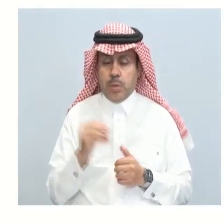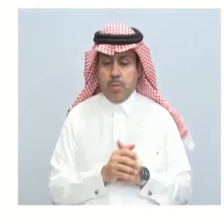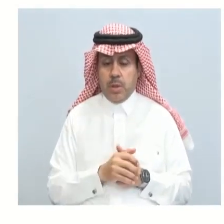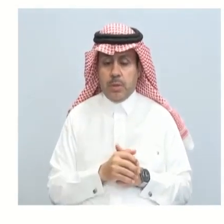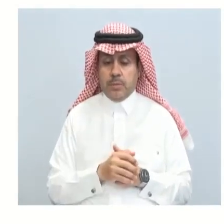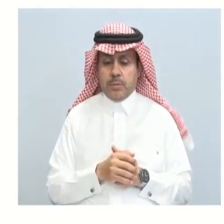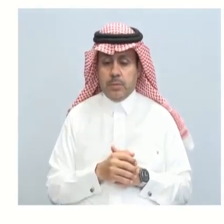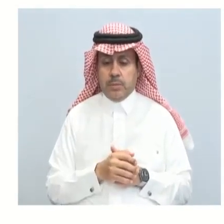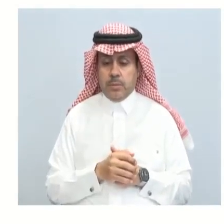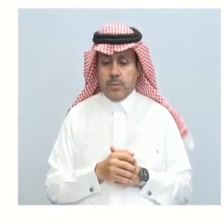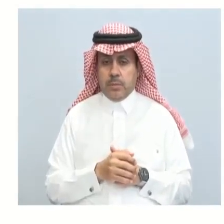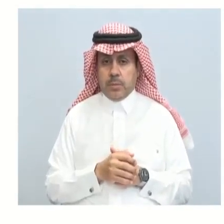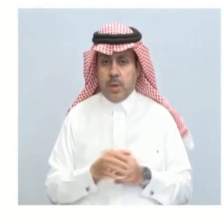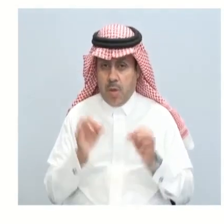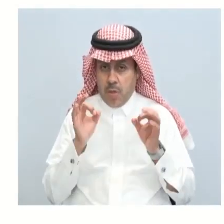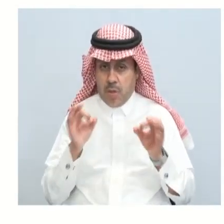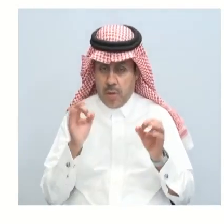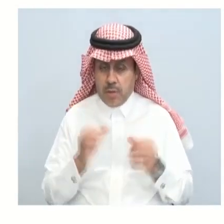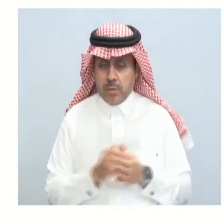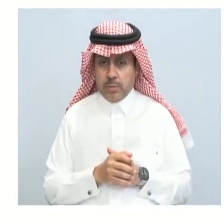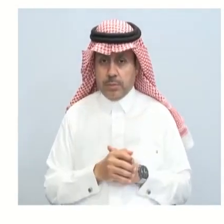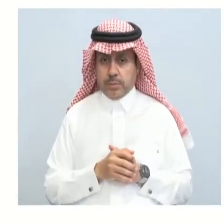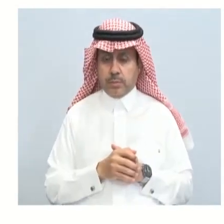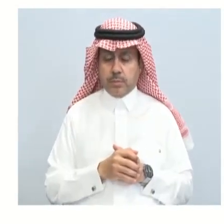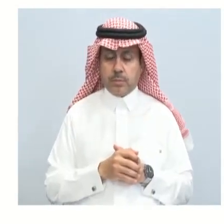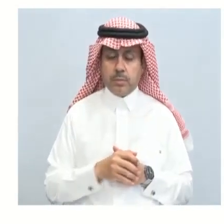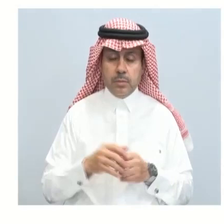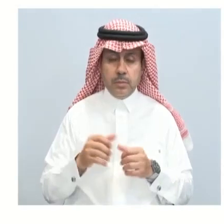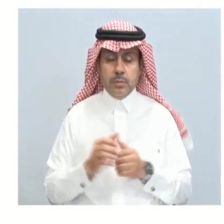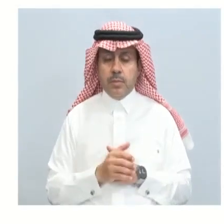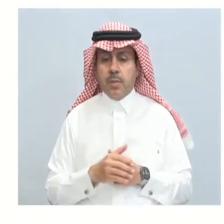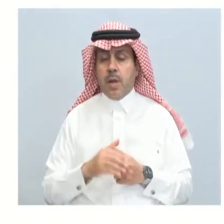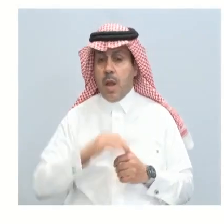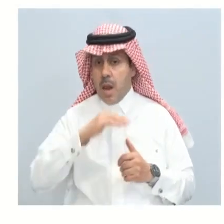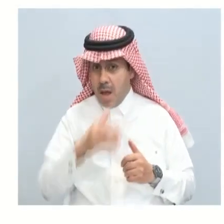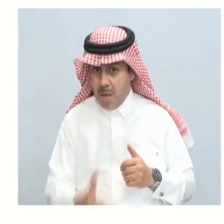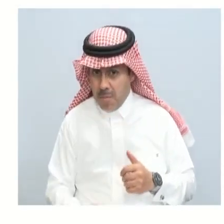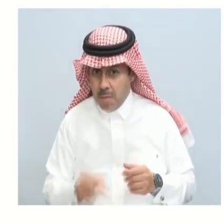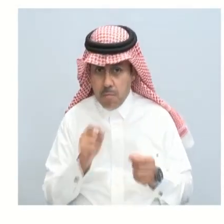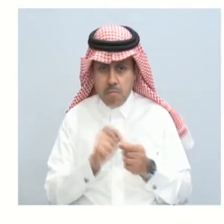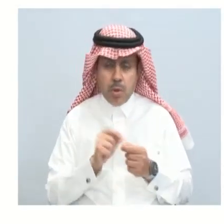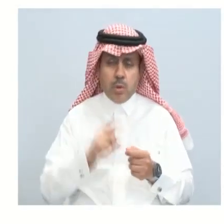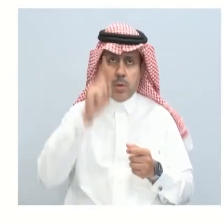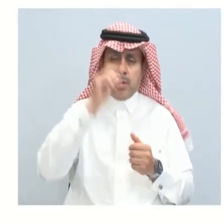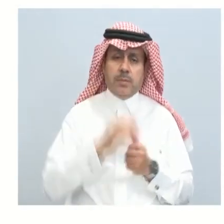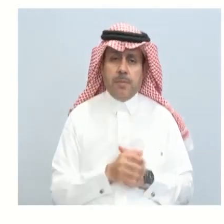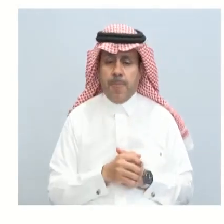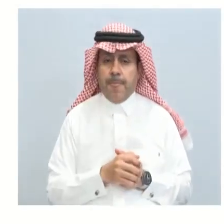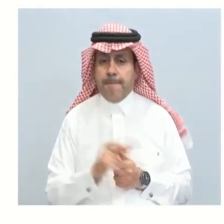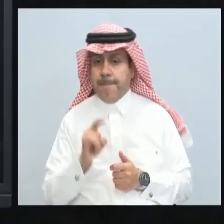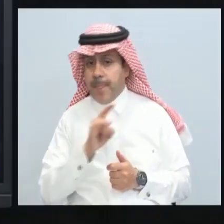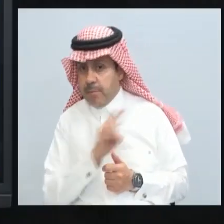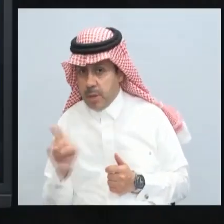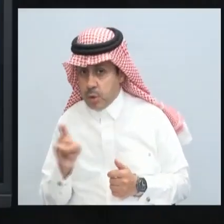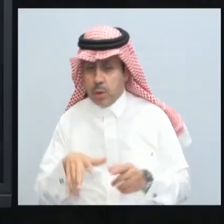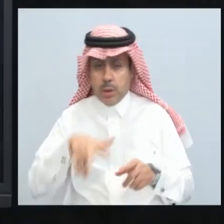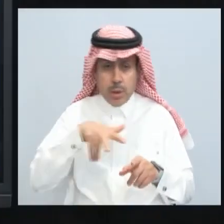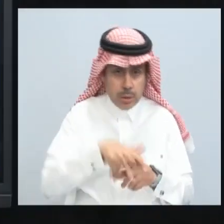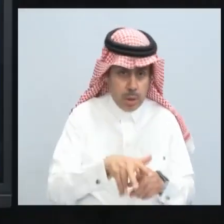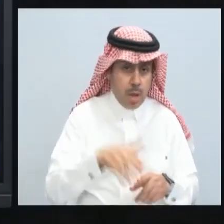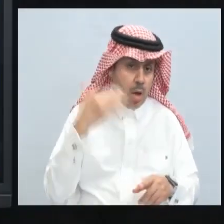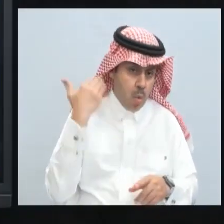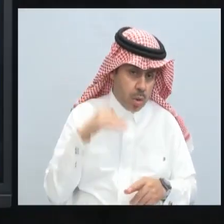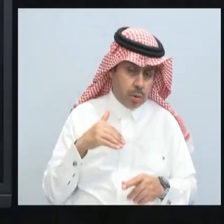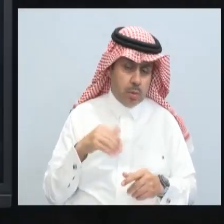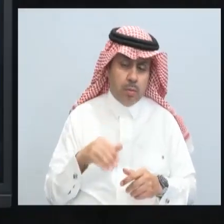المختصين الموثوقين لان هذا الحمل من مخلوقات الله جل وعلا فلا يجوز قتله